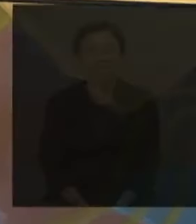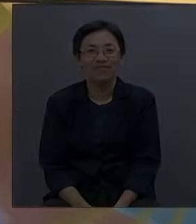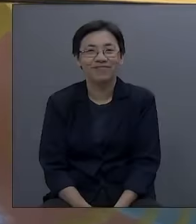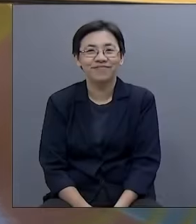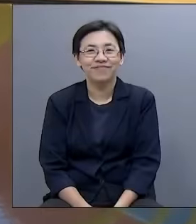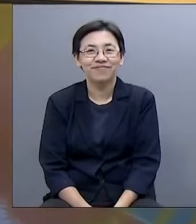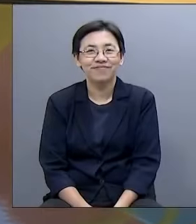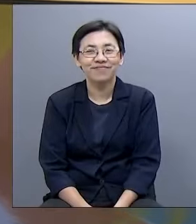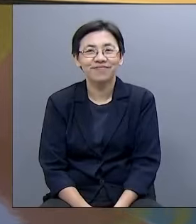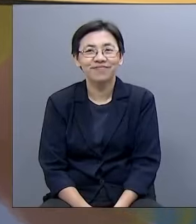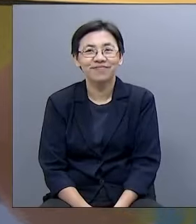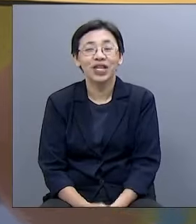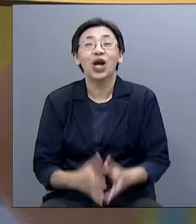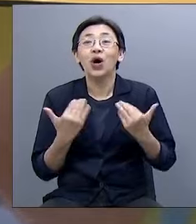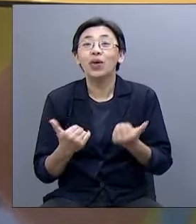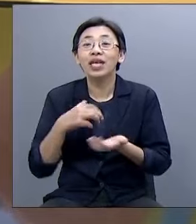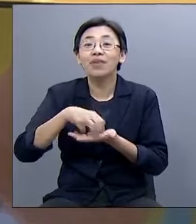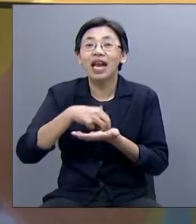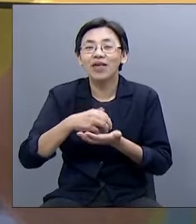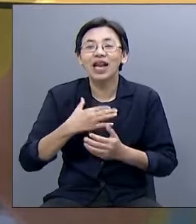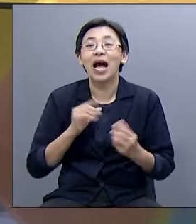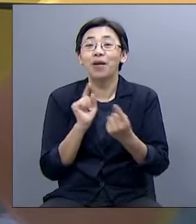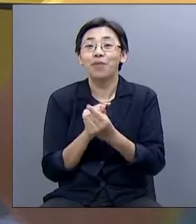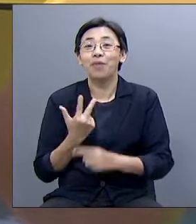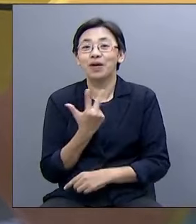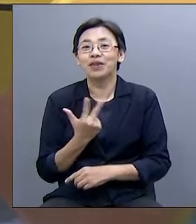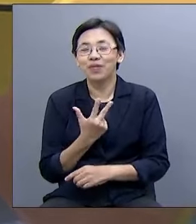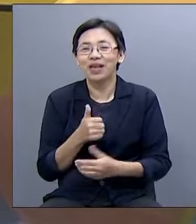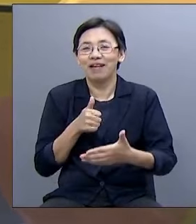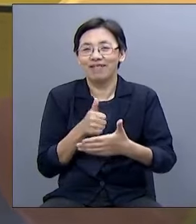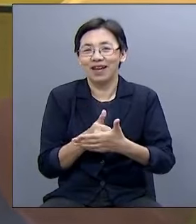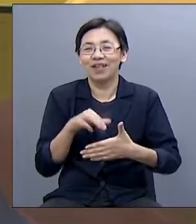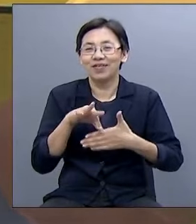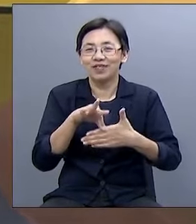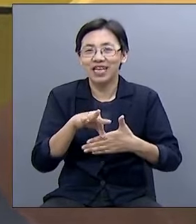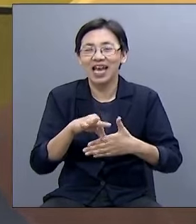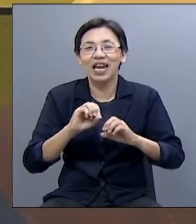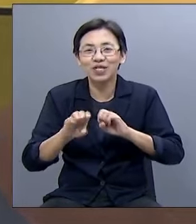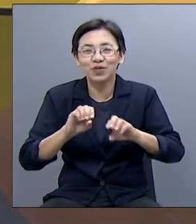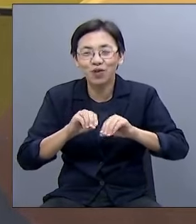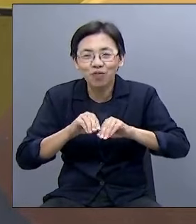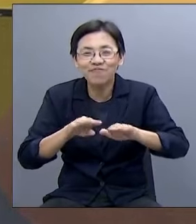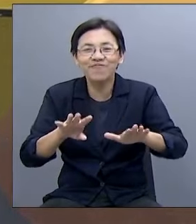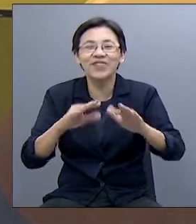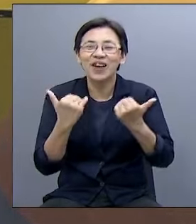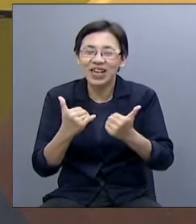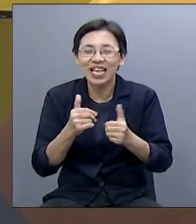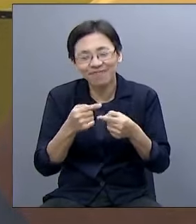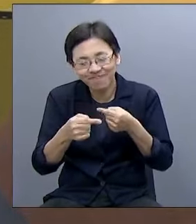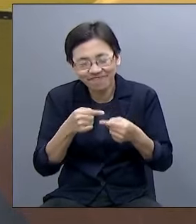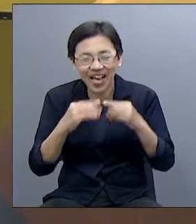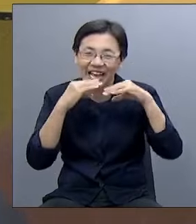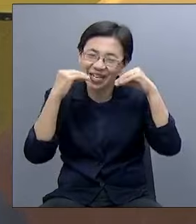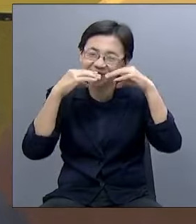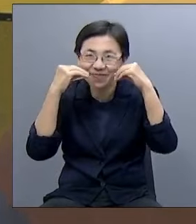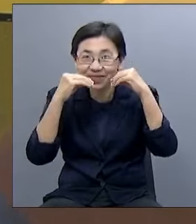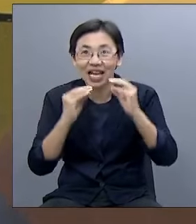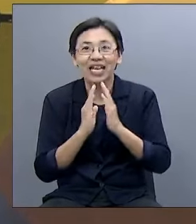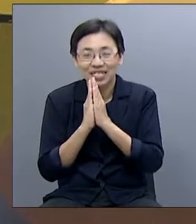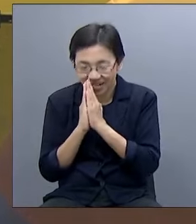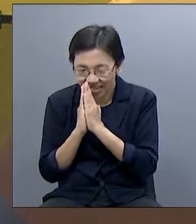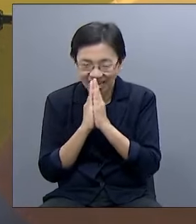สีสันวาไรตี้นะครับวันนี้ใครเปิดมาเจอเรา3คนฝากกดไลค์กดแชร์ส่งต่อสีสันส่งต่อรอยยิ้มวันนี้ด้วยนะครับคุณยุ้ยชมัยพรสวัสดีครับ สวัสดีพี่ตอบ สวัส